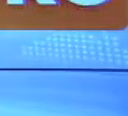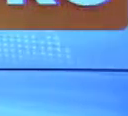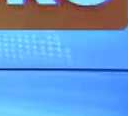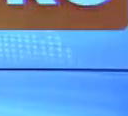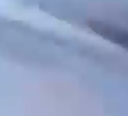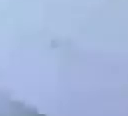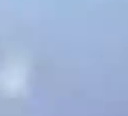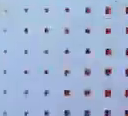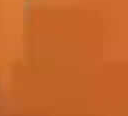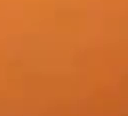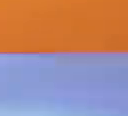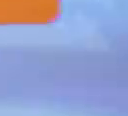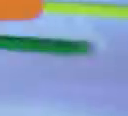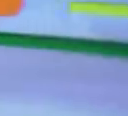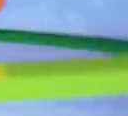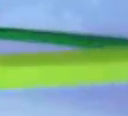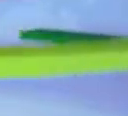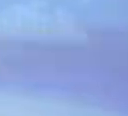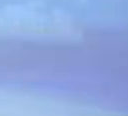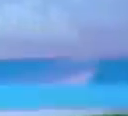gatanu.